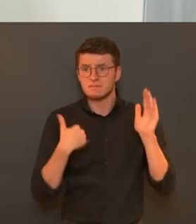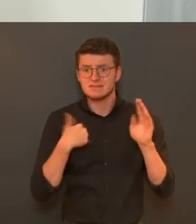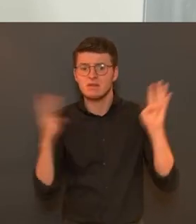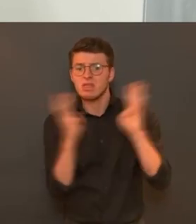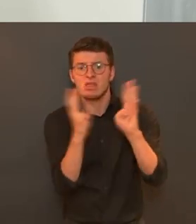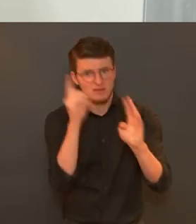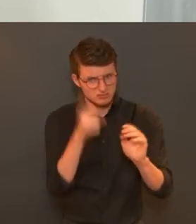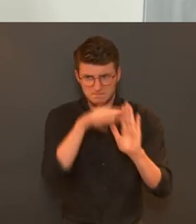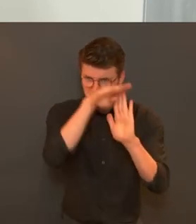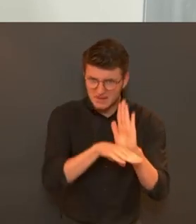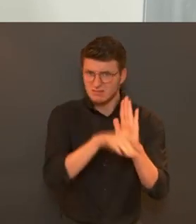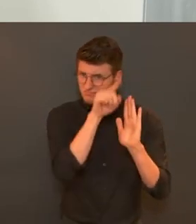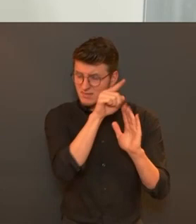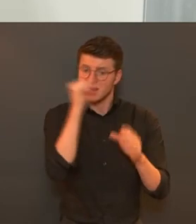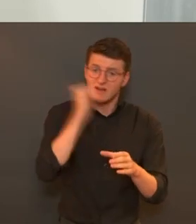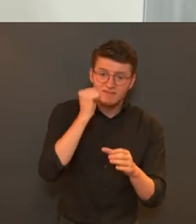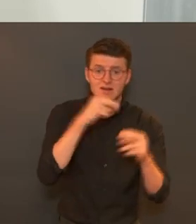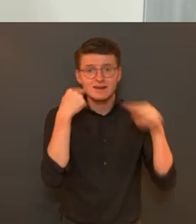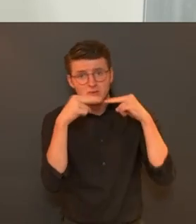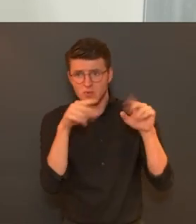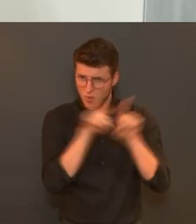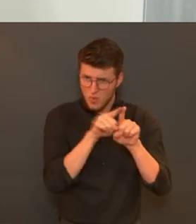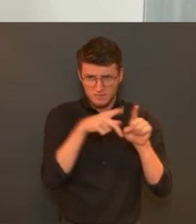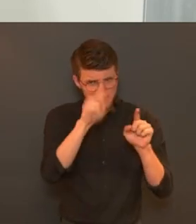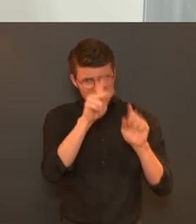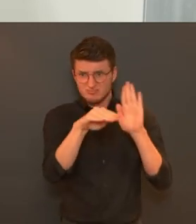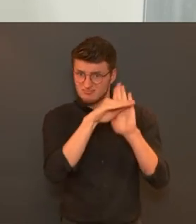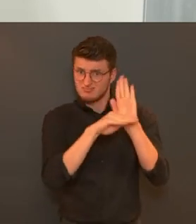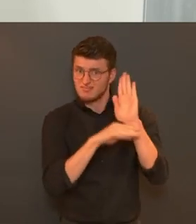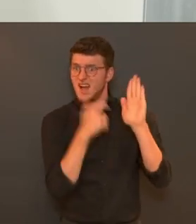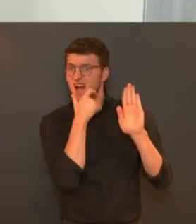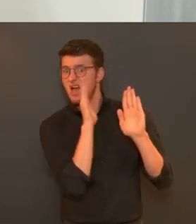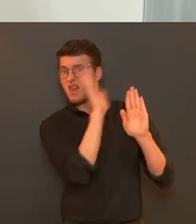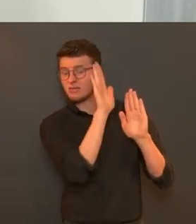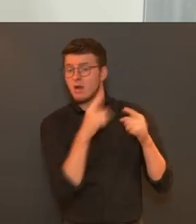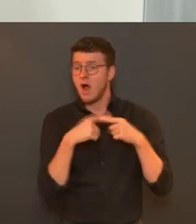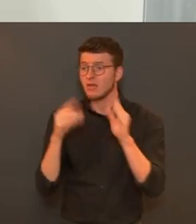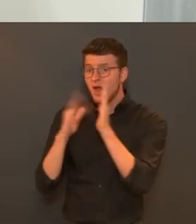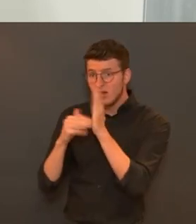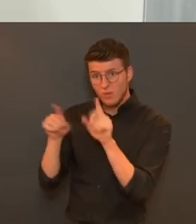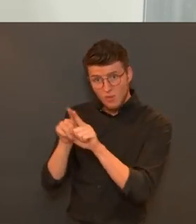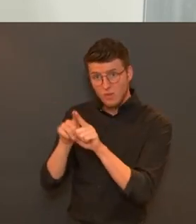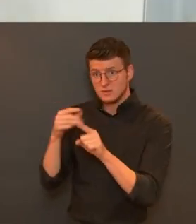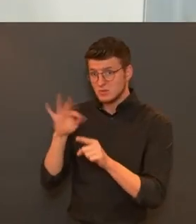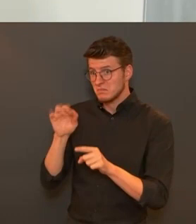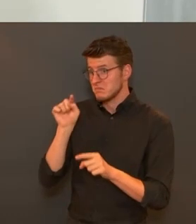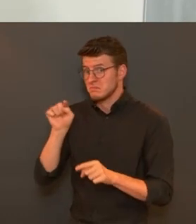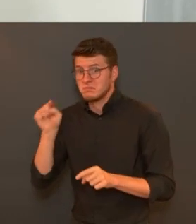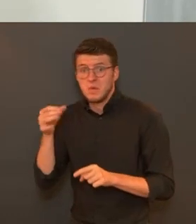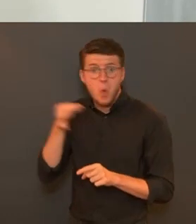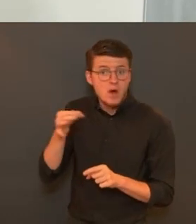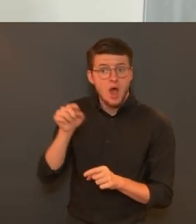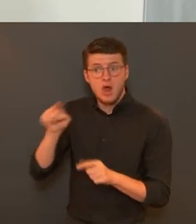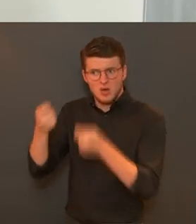et qui impose aussi des restrictions au secteur de l'horeca. D'autres pays doivent prendre des mesures plus strictes